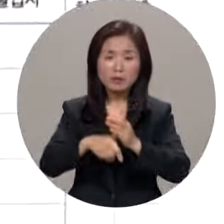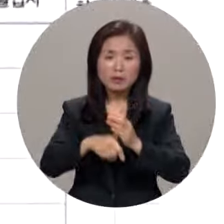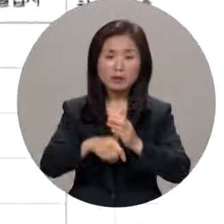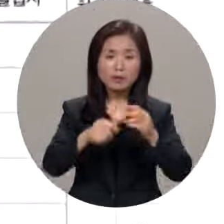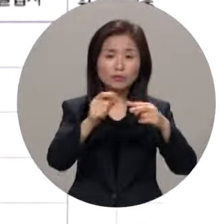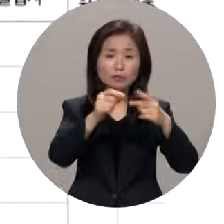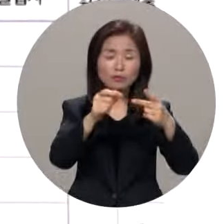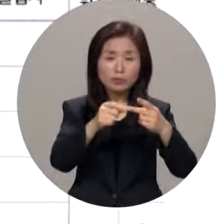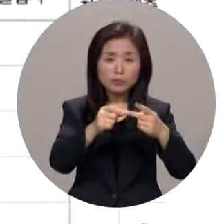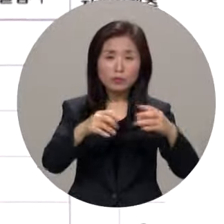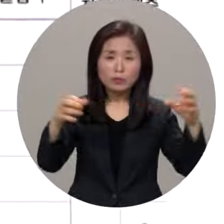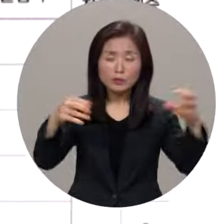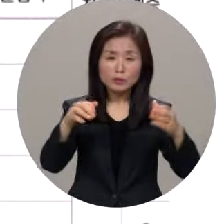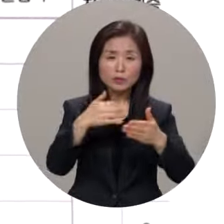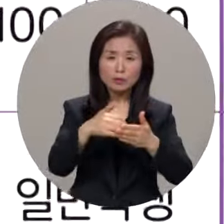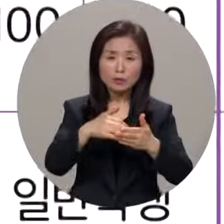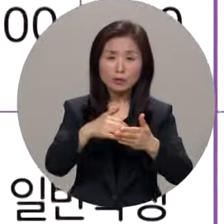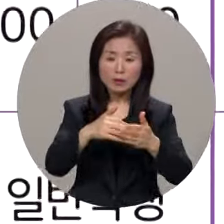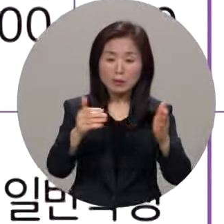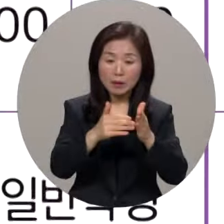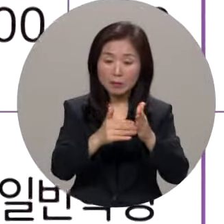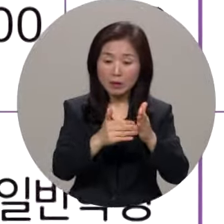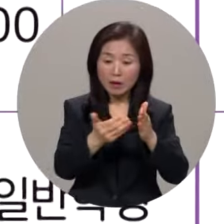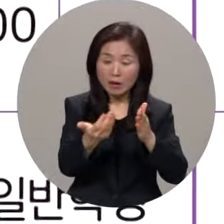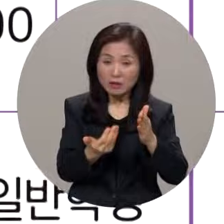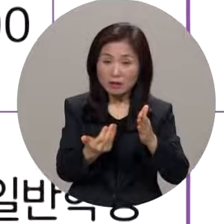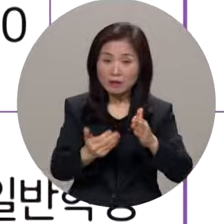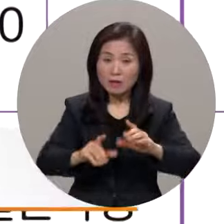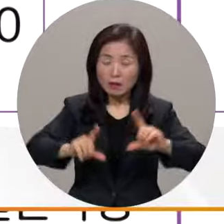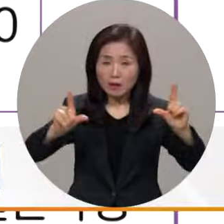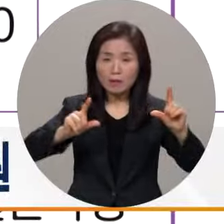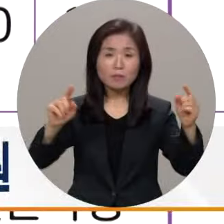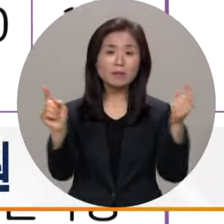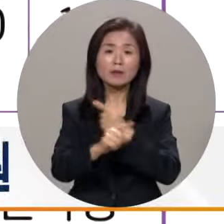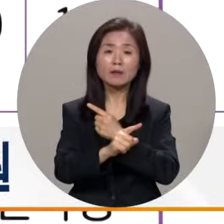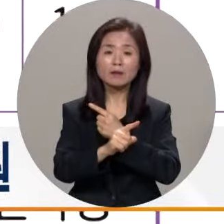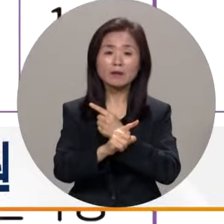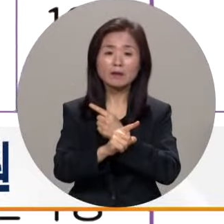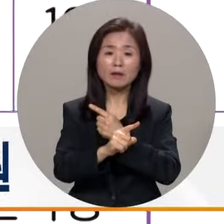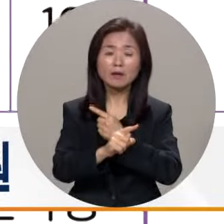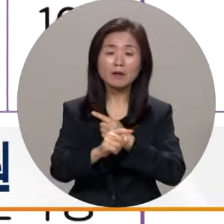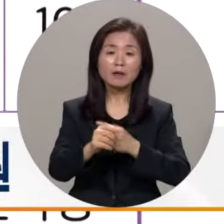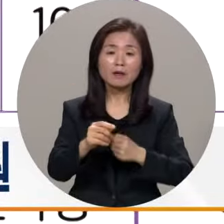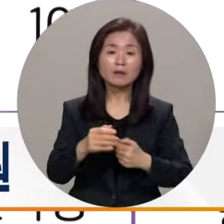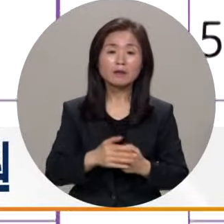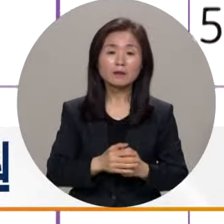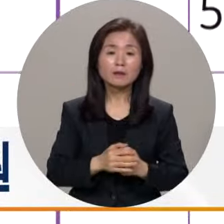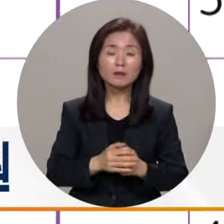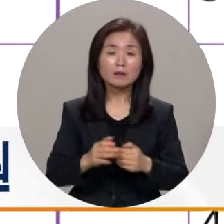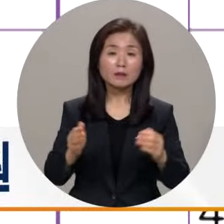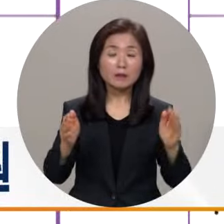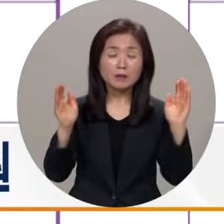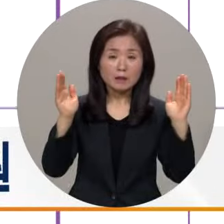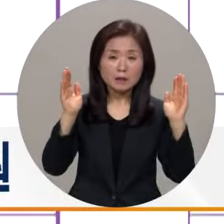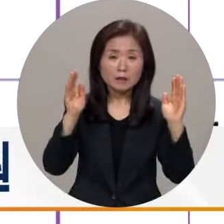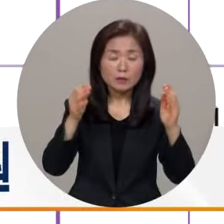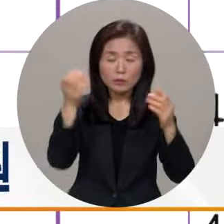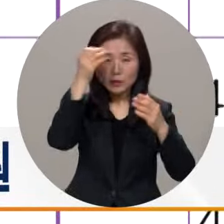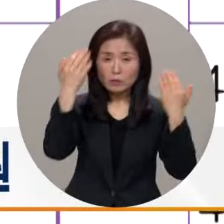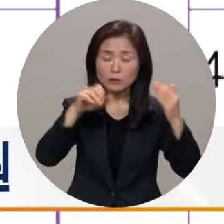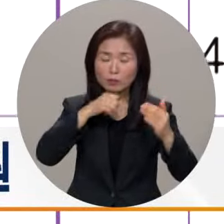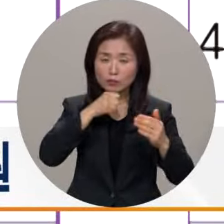갑자기 마감 하루 전에 바꿨습니다 학생부 교과 이주 전형의 지원자가 예상보다 적자 전체 모집인원 중